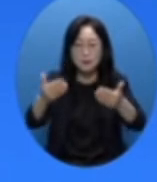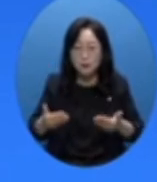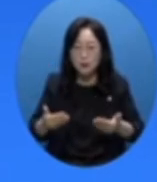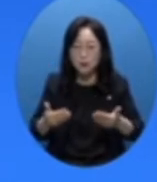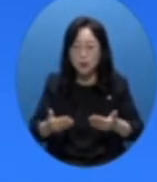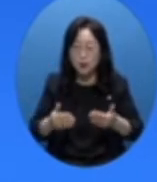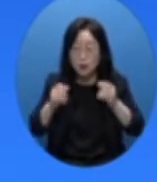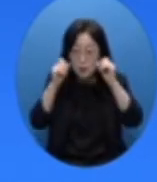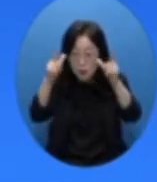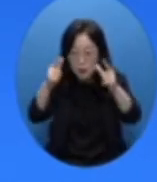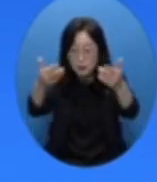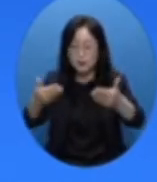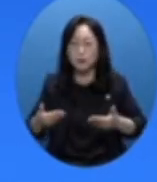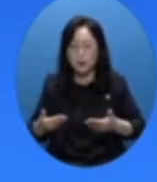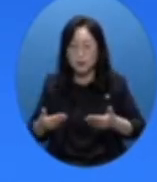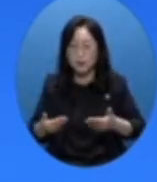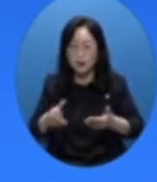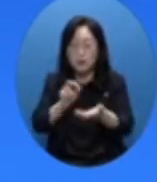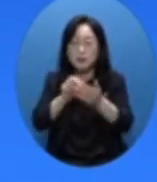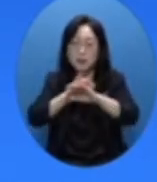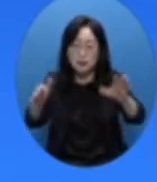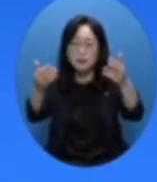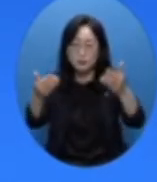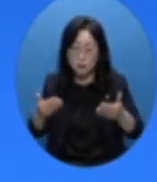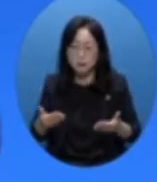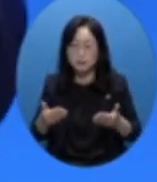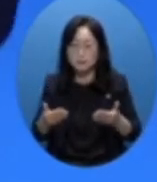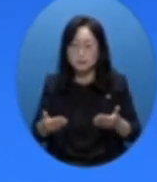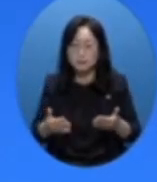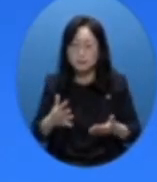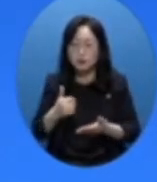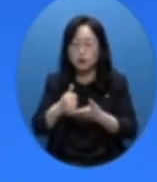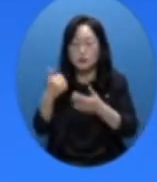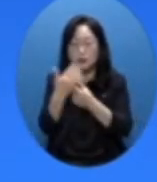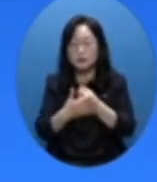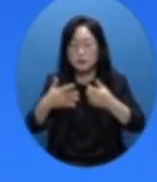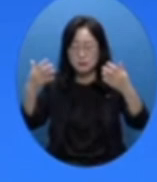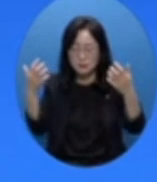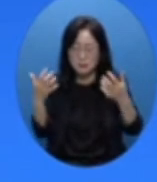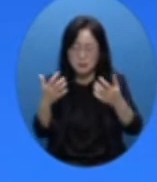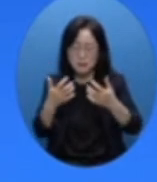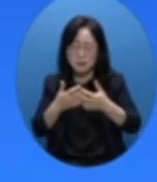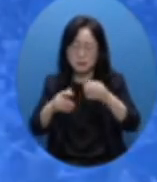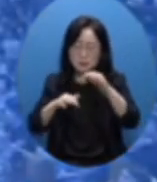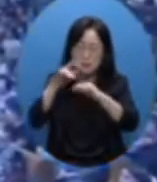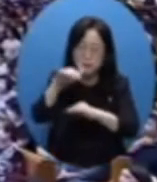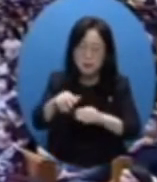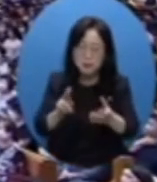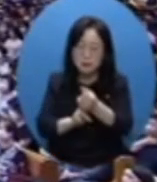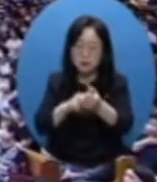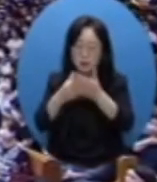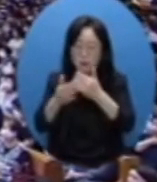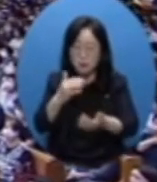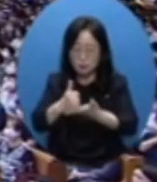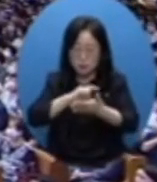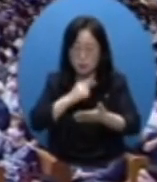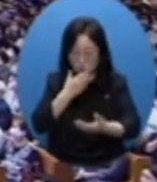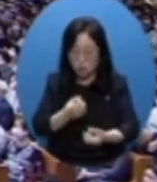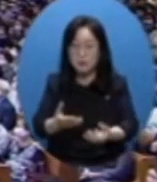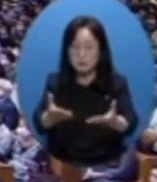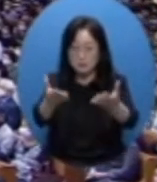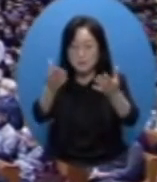우리는 뜨게 할 수 우리의 분열 해일의 쉬 거 심해의 은혜가 넘치는 기적을 체험하게 될 진 음으로 추천합니다